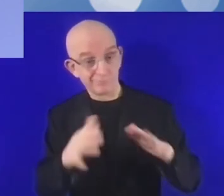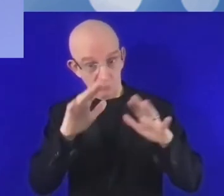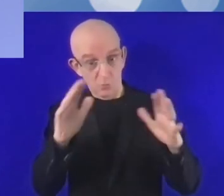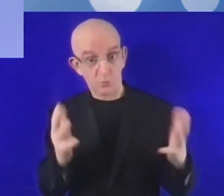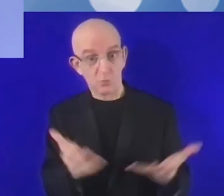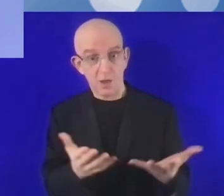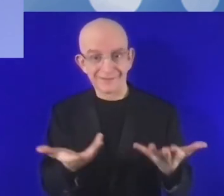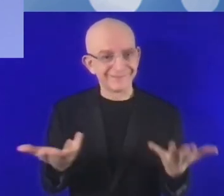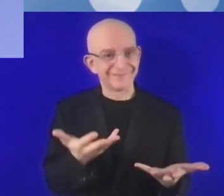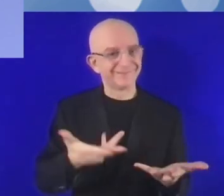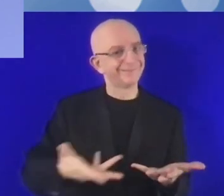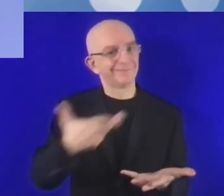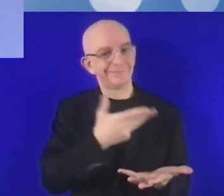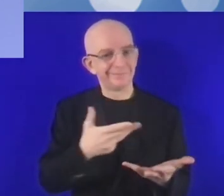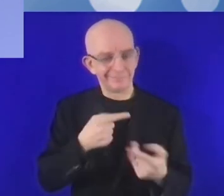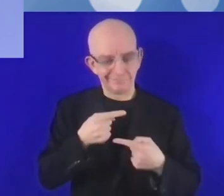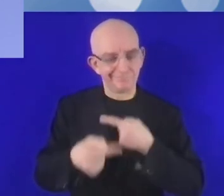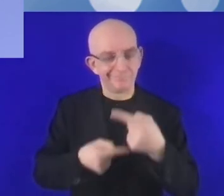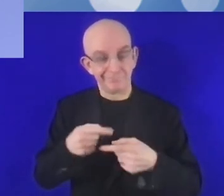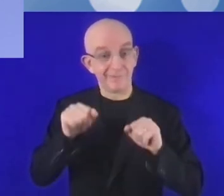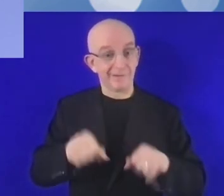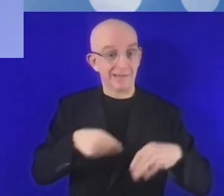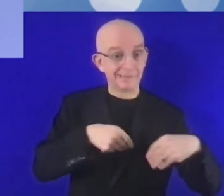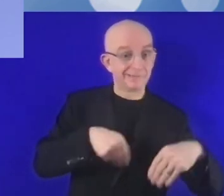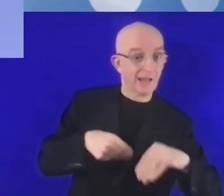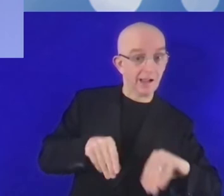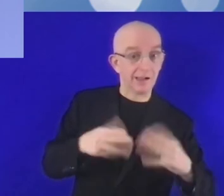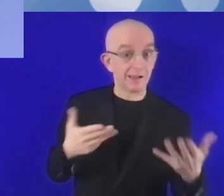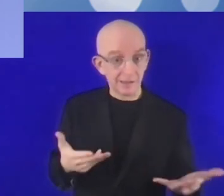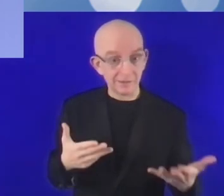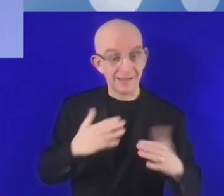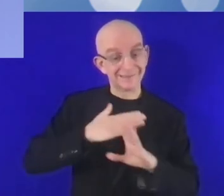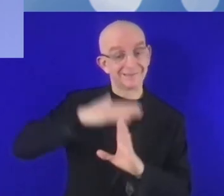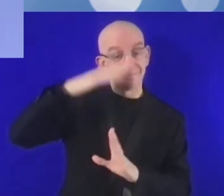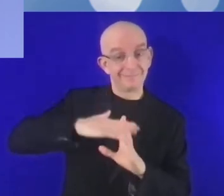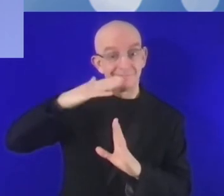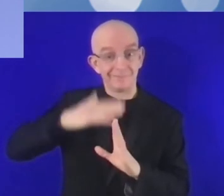ce qui concerne les changements auxquels nous avons affaire.